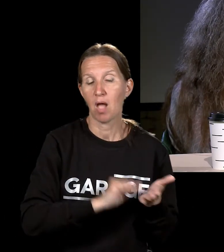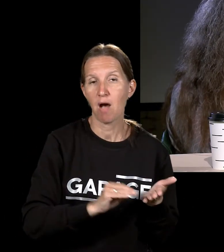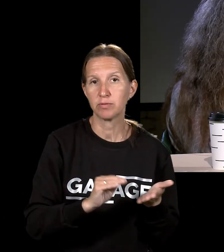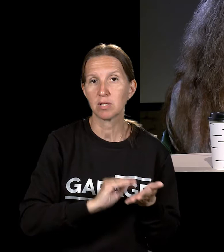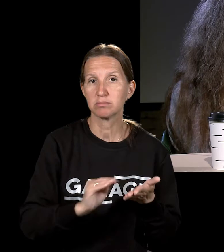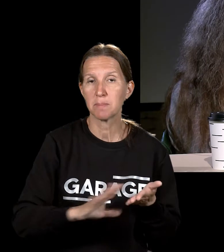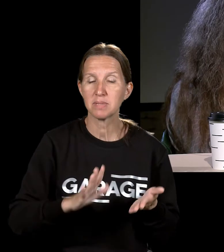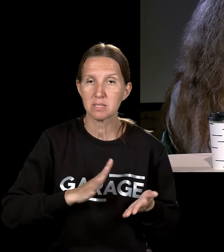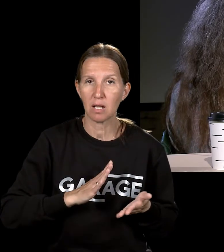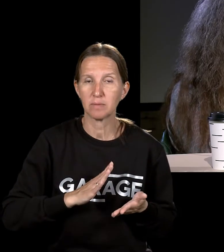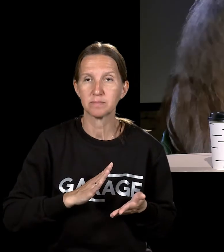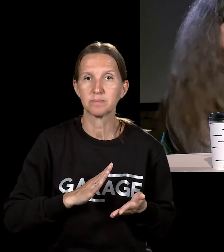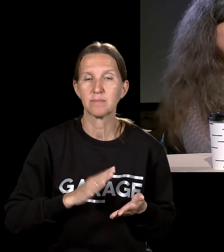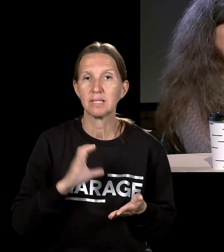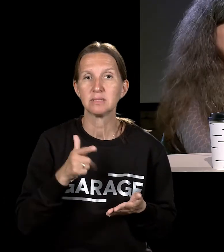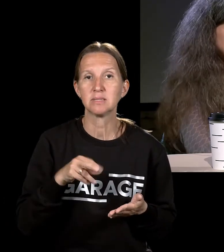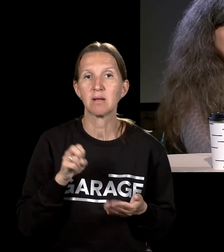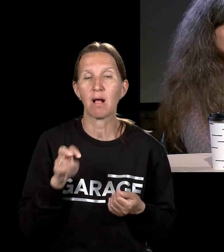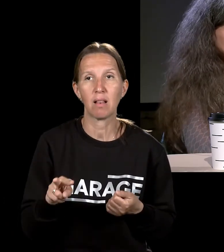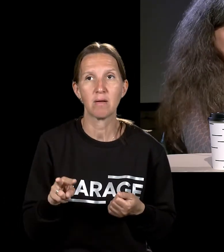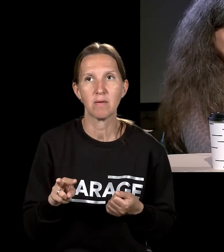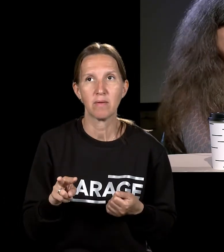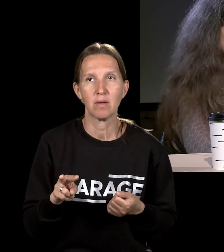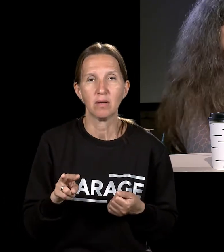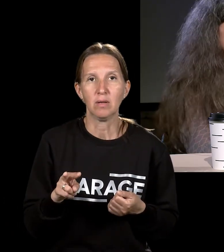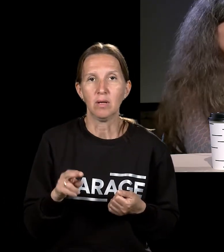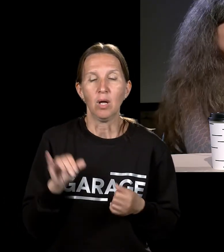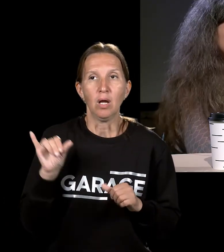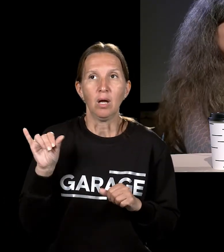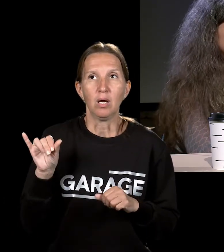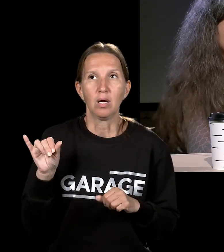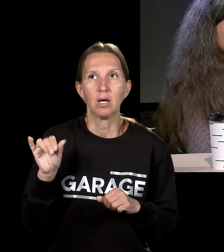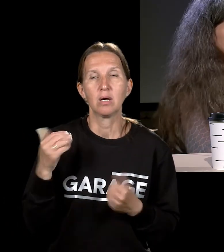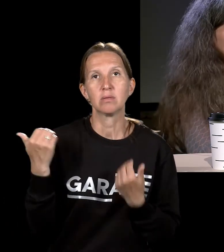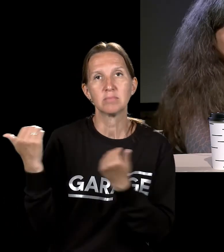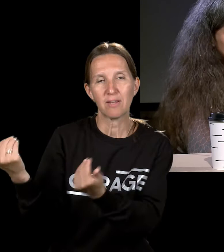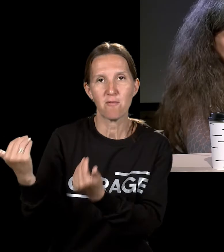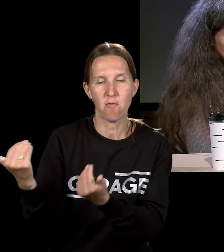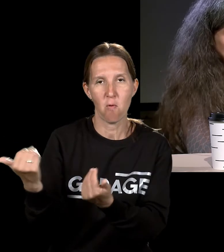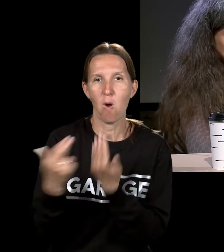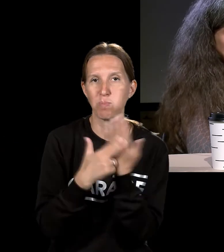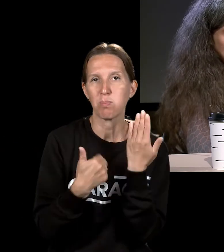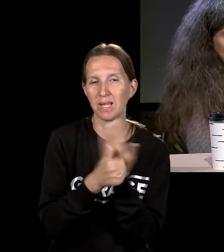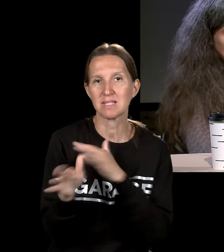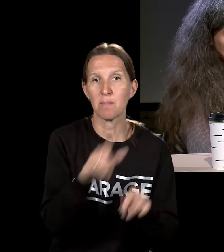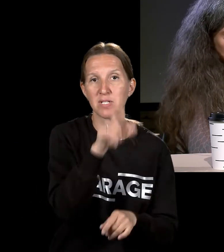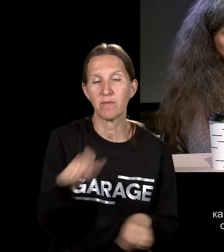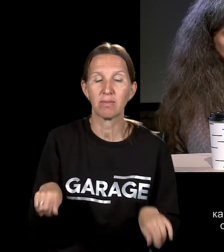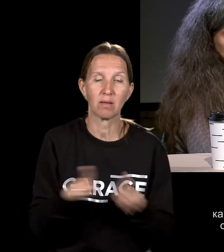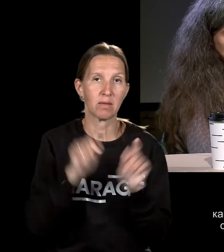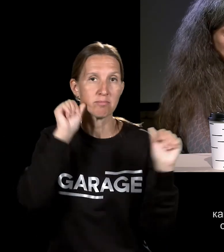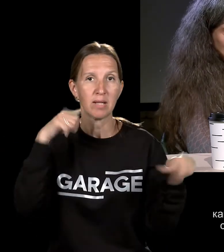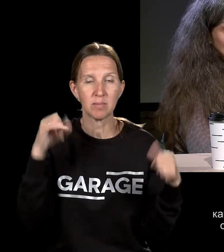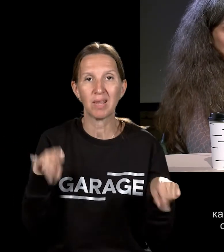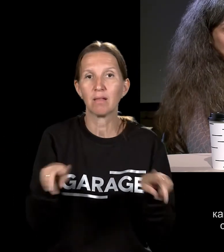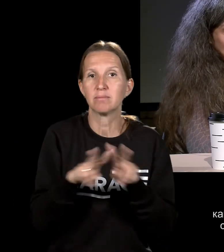Сигал делает у него библейские персонажи такие же анонимные, такие же реальные, как все его